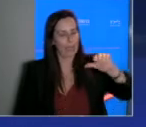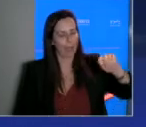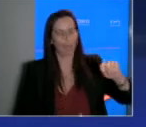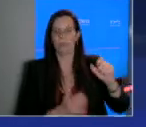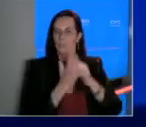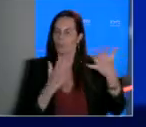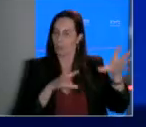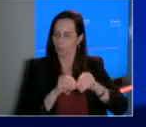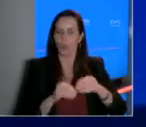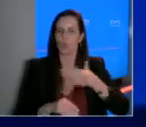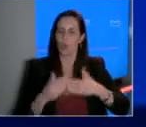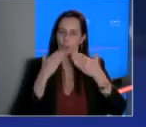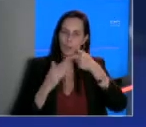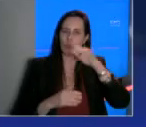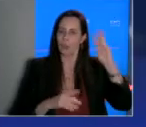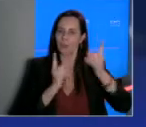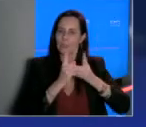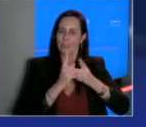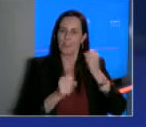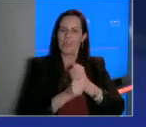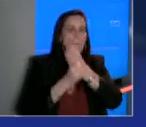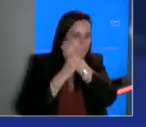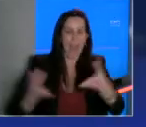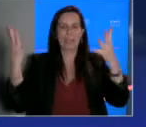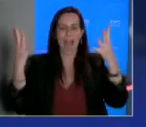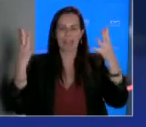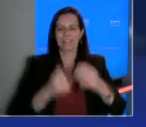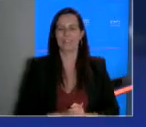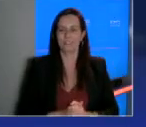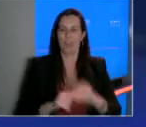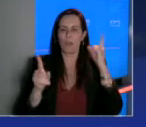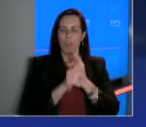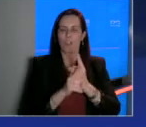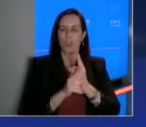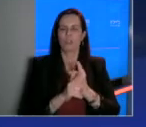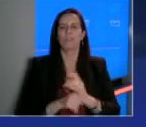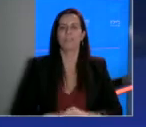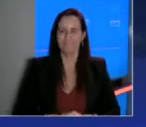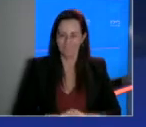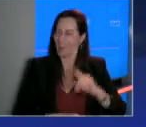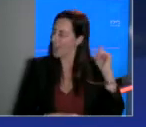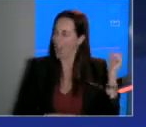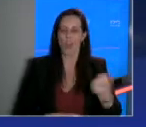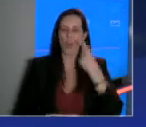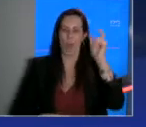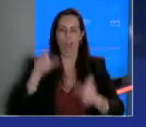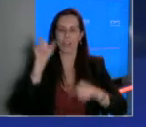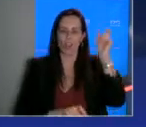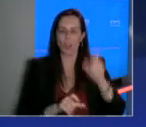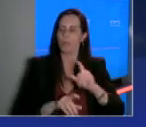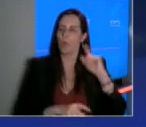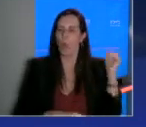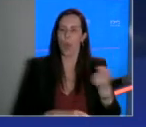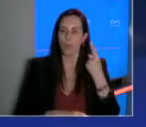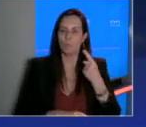עיתונאית מקו שהייתה איתנו. אני רוצה להודות לתמי שמש, עושה עבודה מדהימה בהנגשת השידורים שלנו לכל האנשים, בלי יוצא